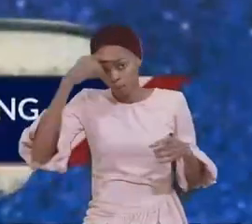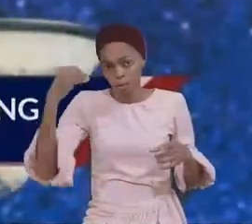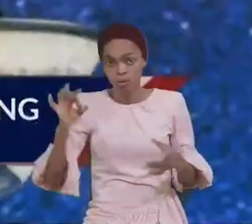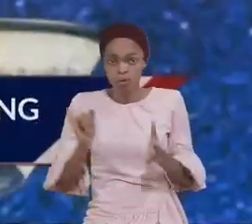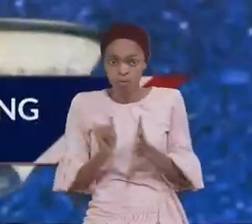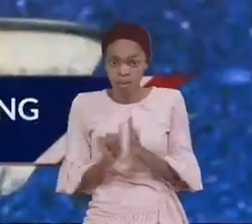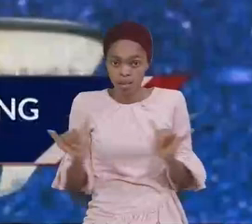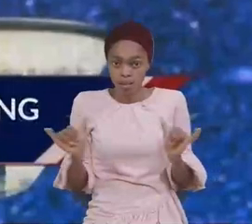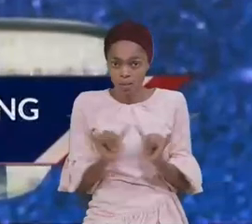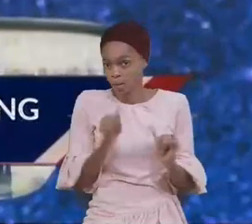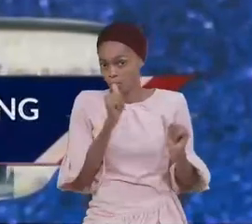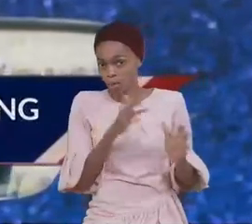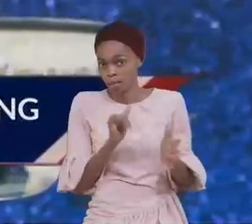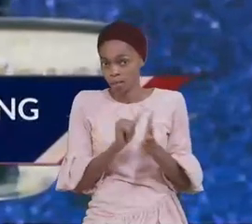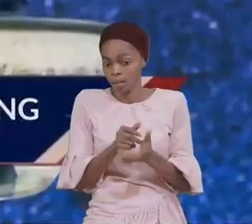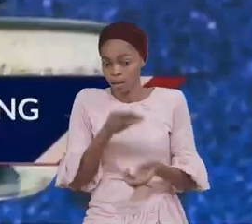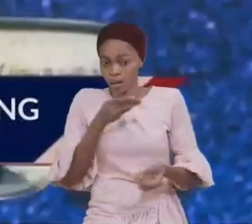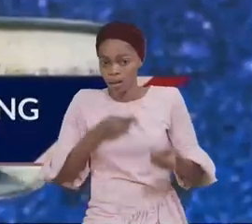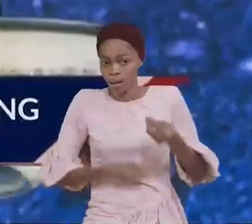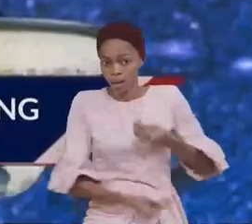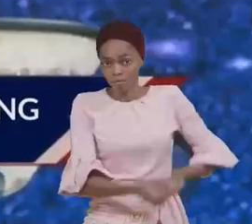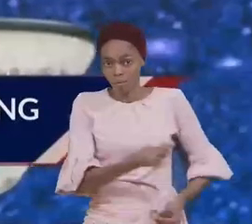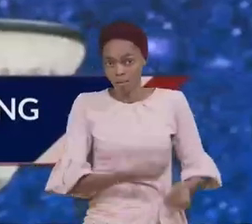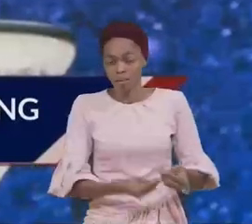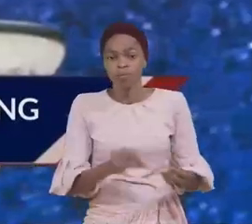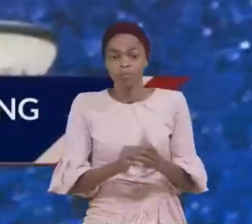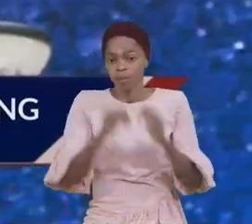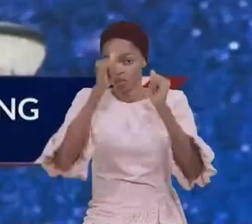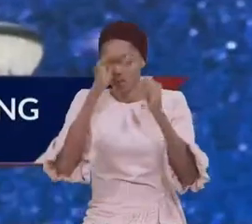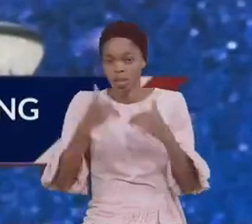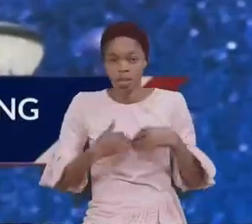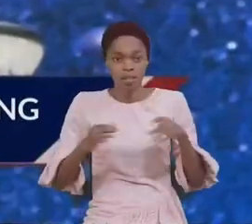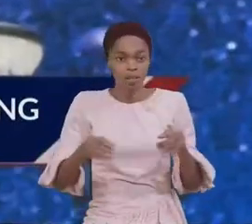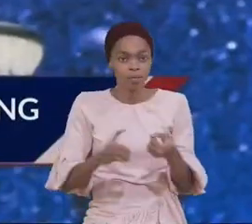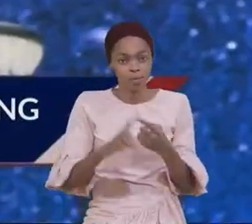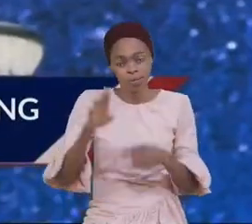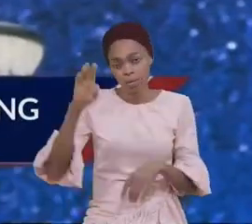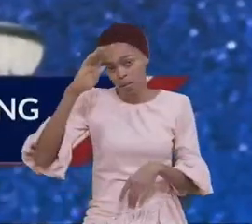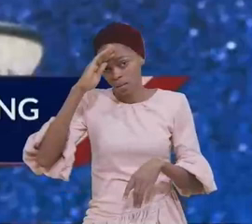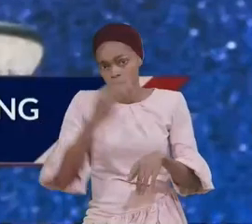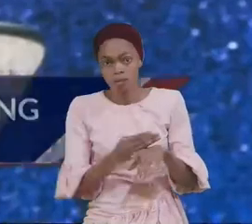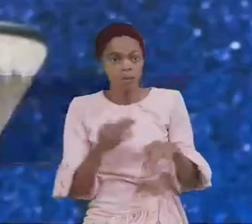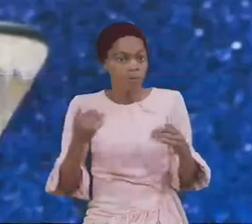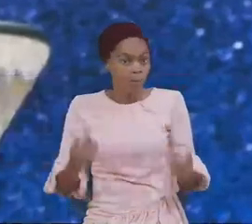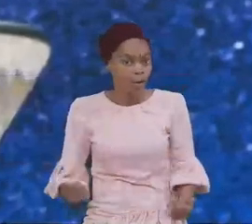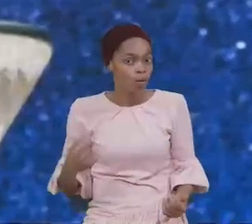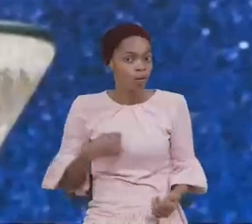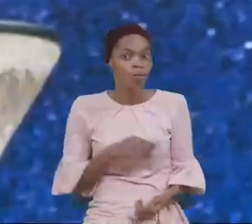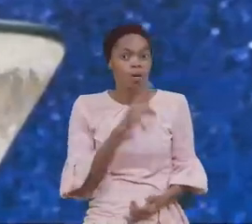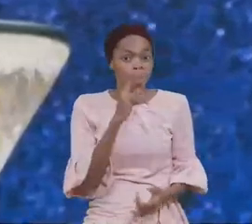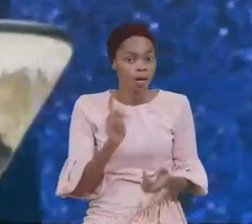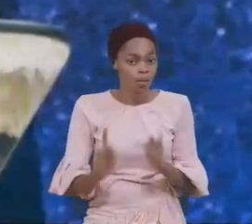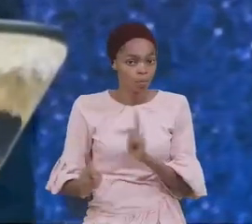héritage que le Père a donné au Fils, alors c'est nous maintenant qui devons